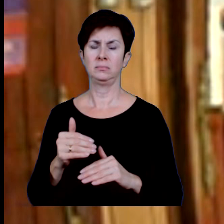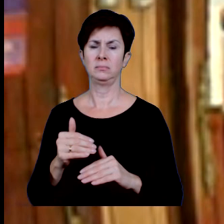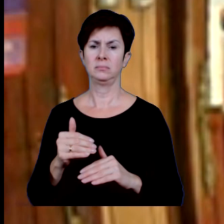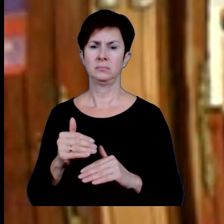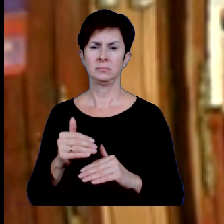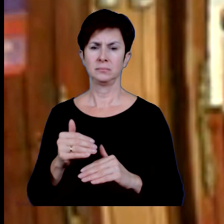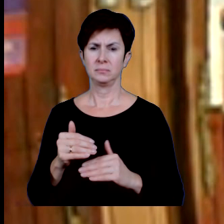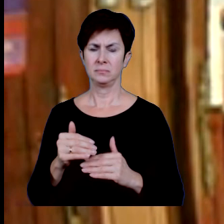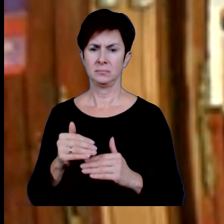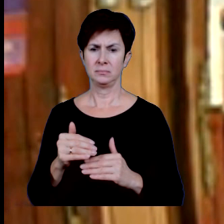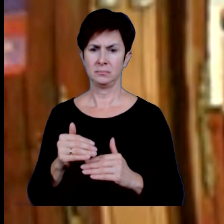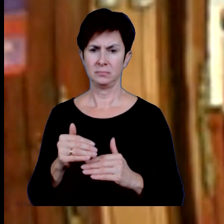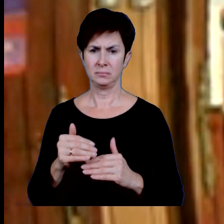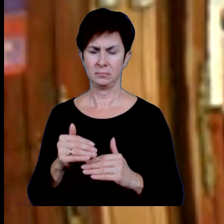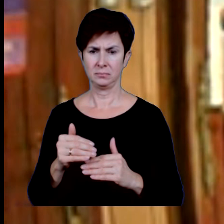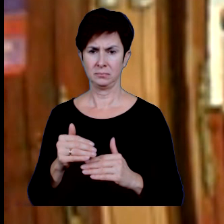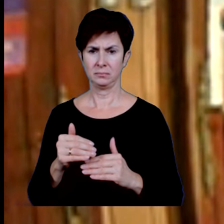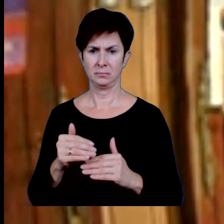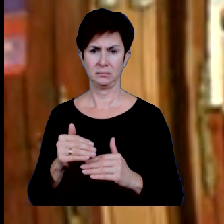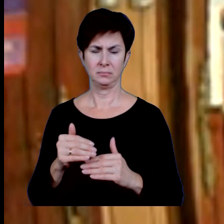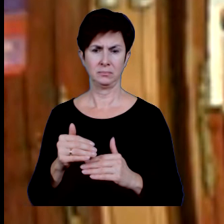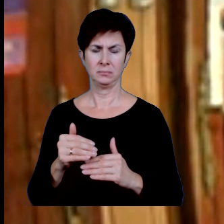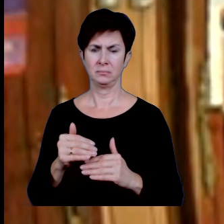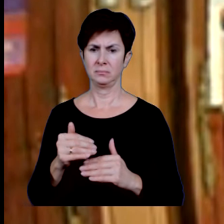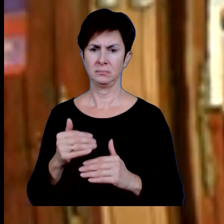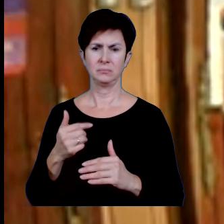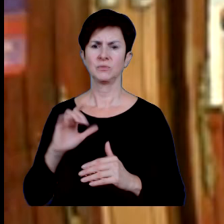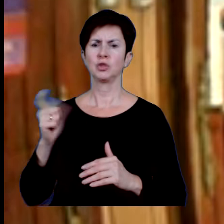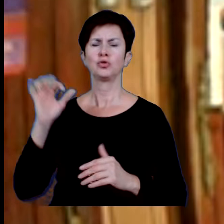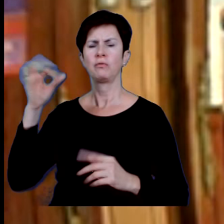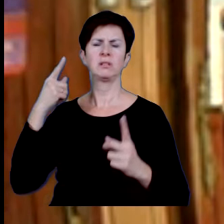nie mówię o priorytetach Lewicy, bo mnie to nie interesuje.